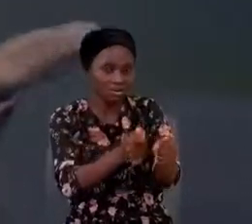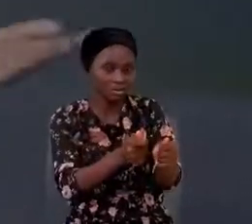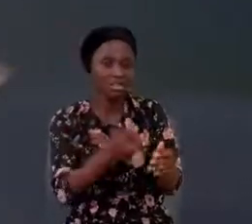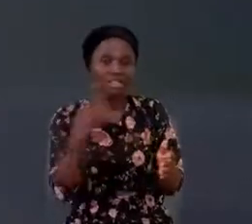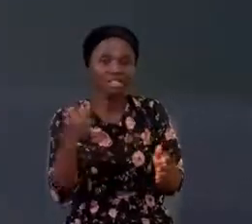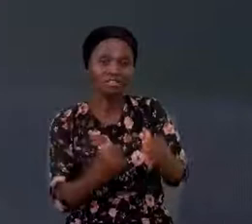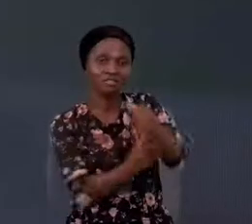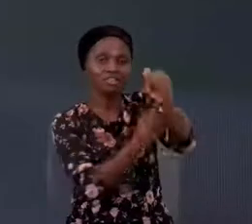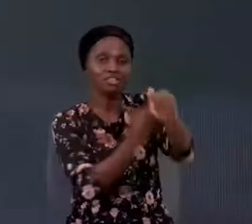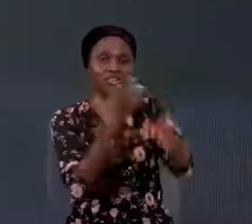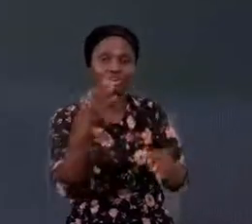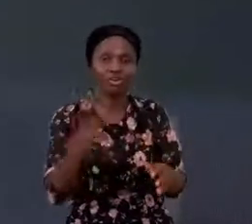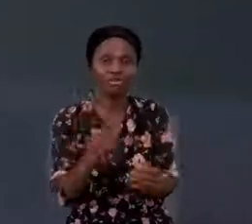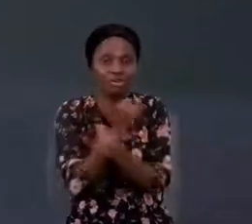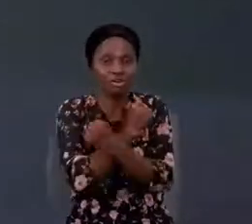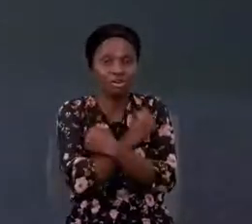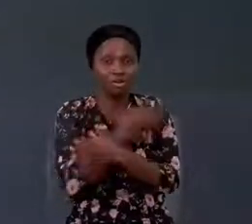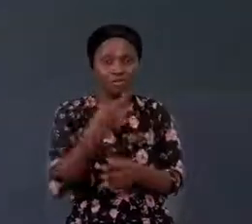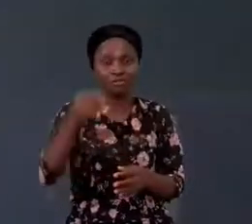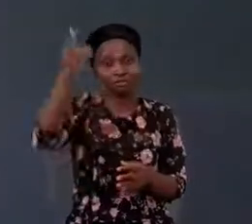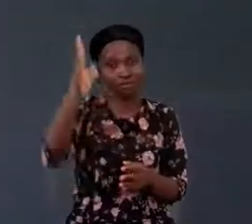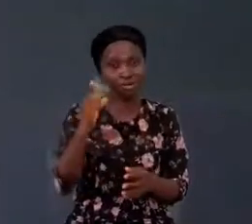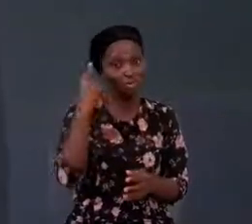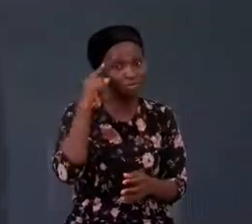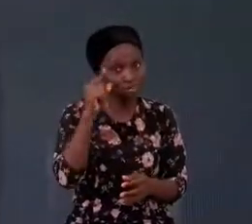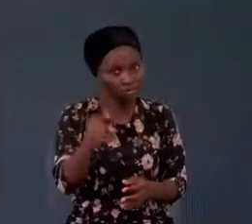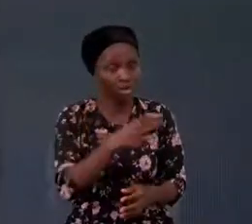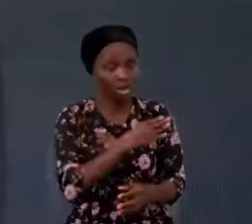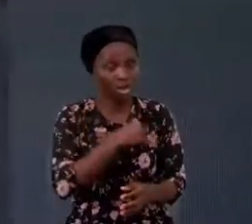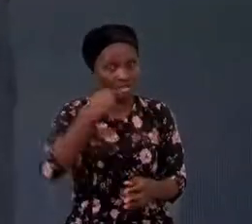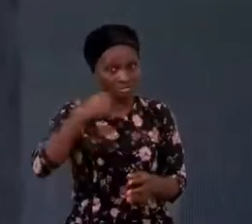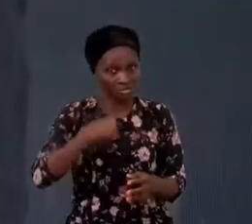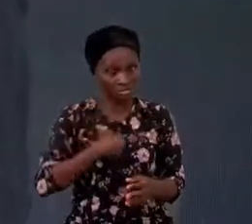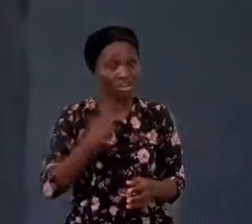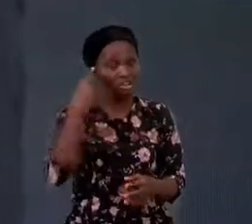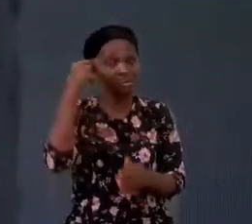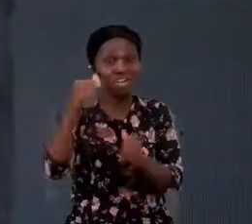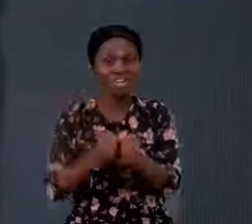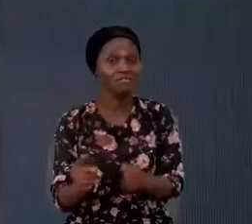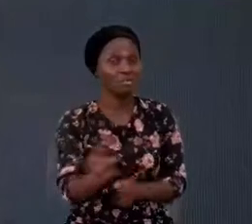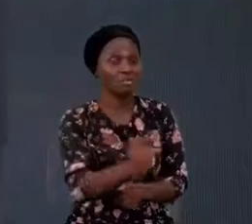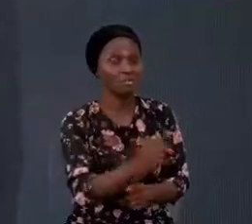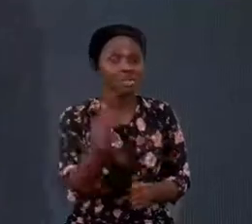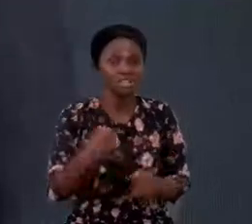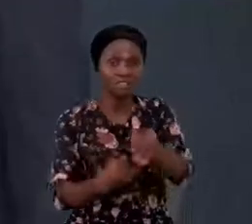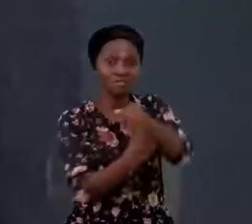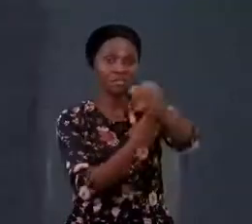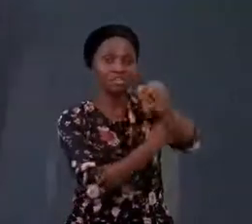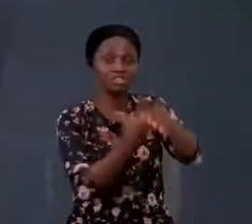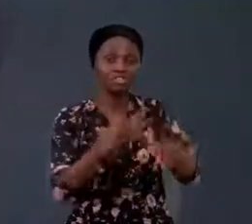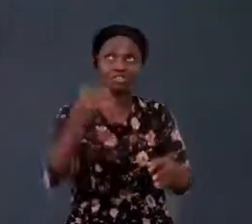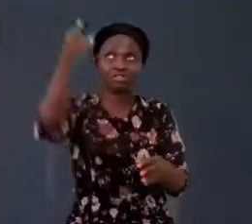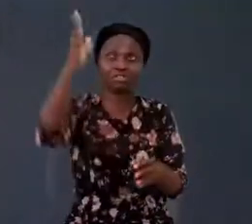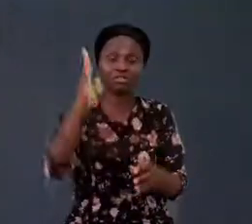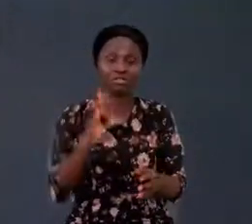le monde. Le fondement de Dieu reste debout. Le fondement qu'il hait le mal. Dieu est un